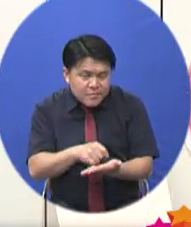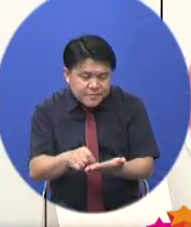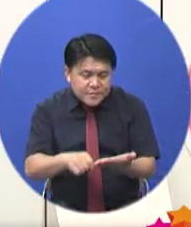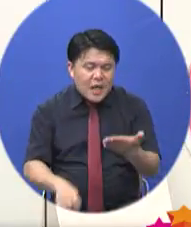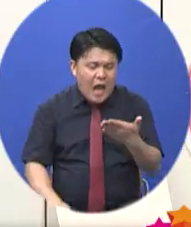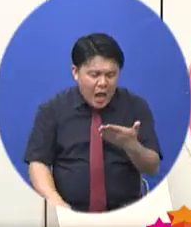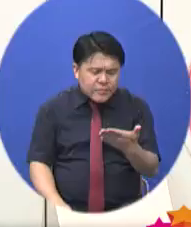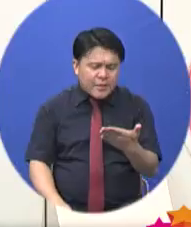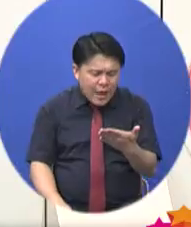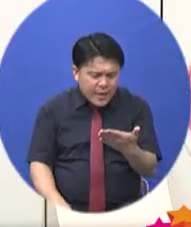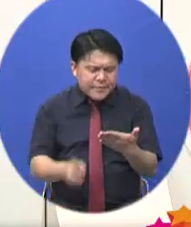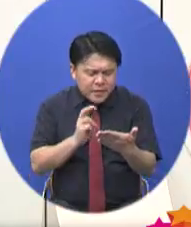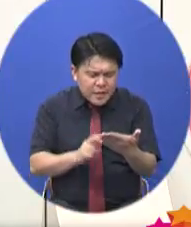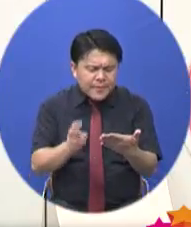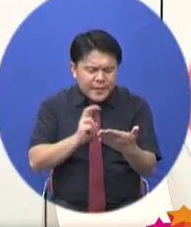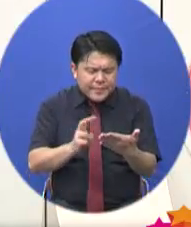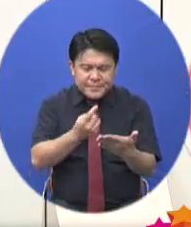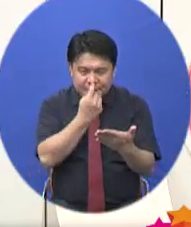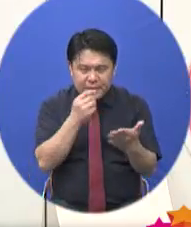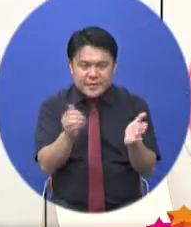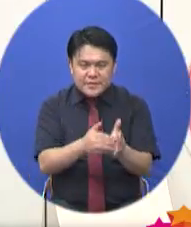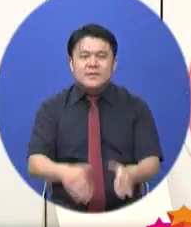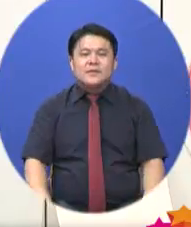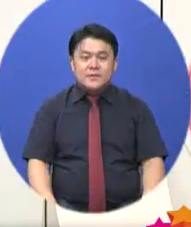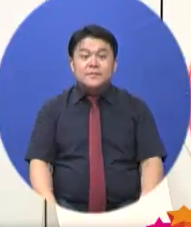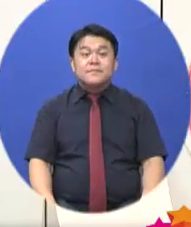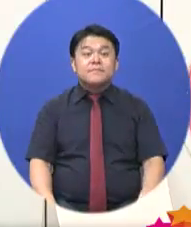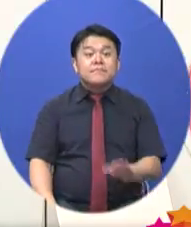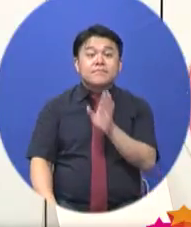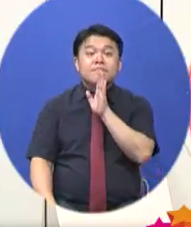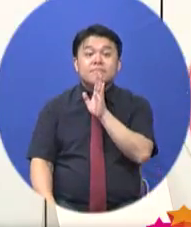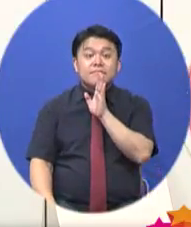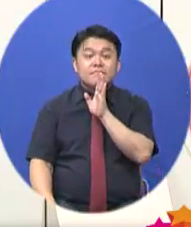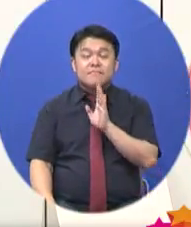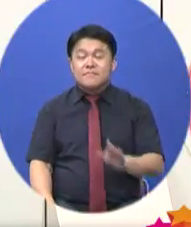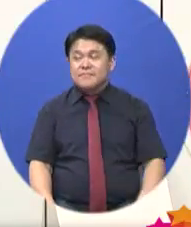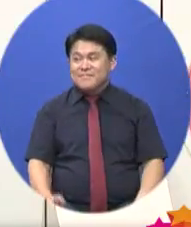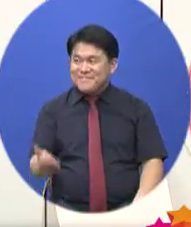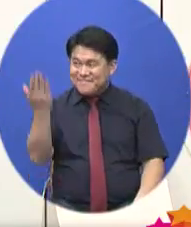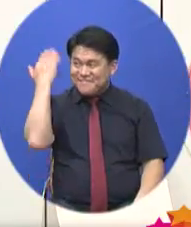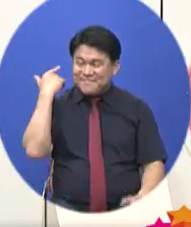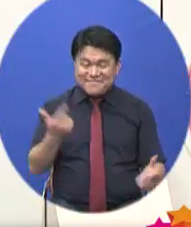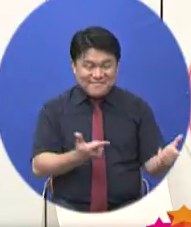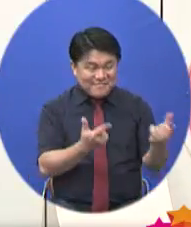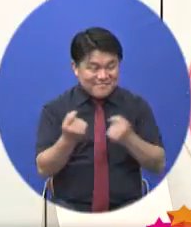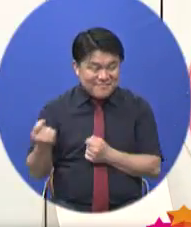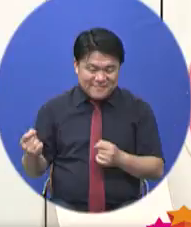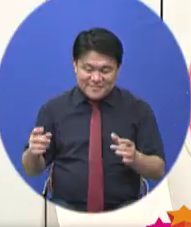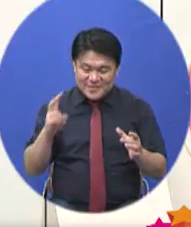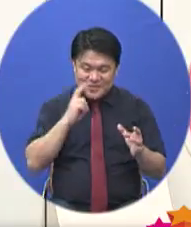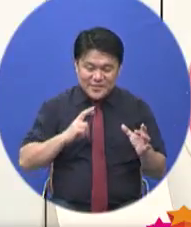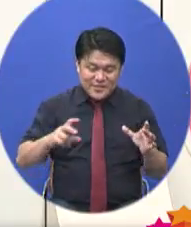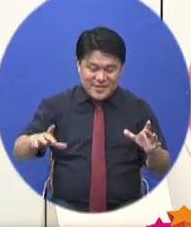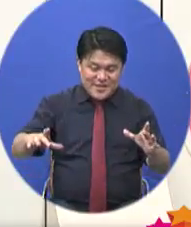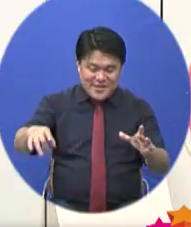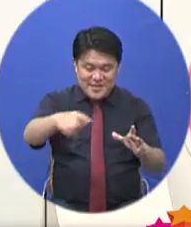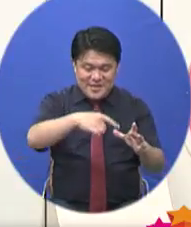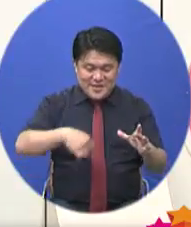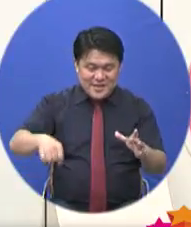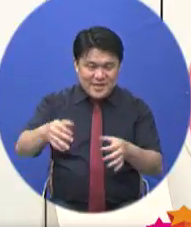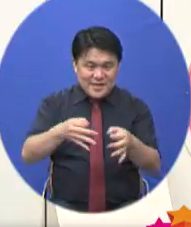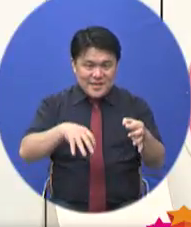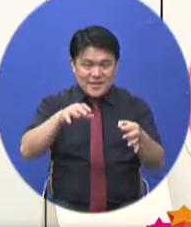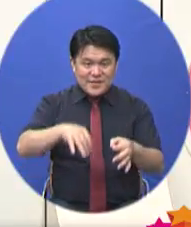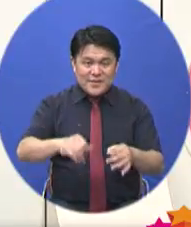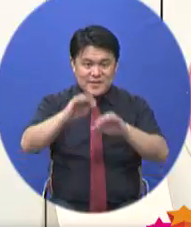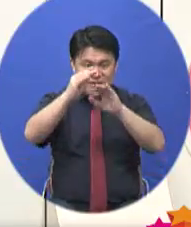부르고 불러서 배웠죠. 그게 정확하게 불러. 네, 그렇게 했어요. 네. 네. 레코드판 하는 가게 앞에